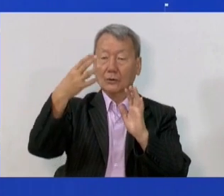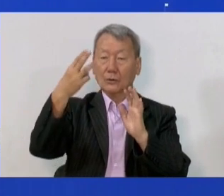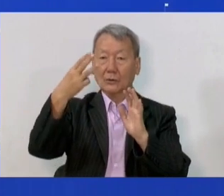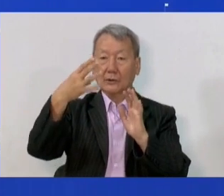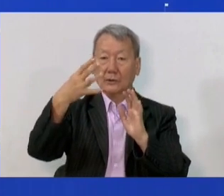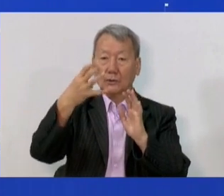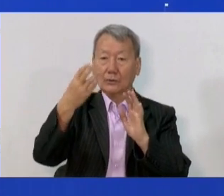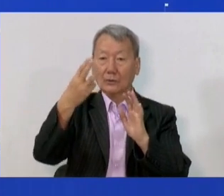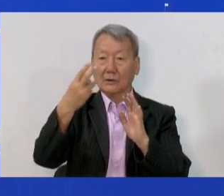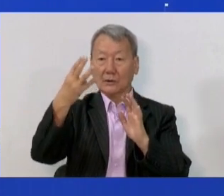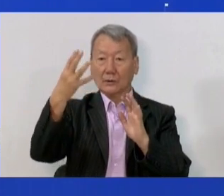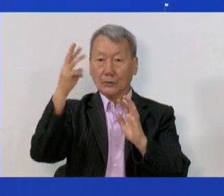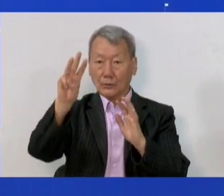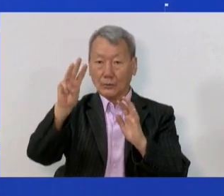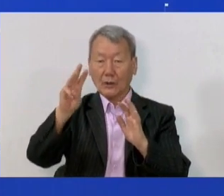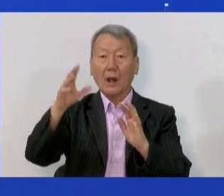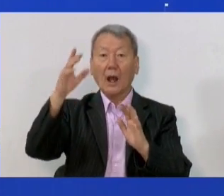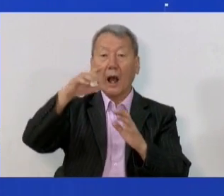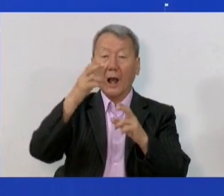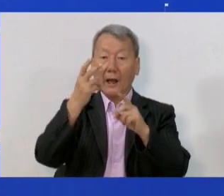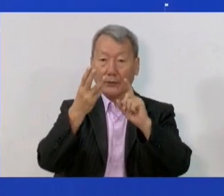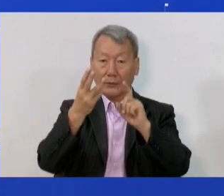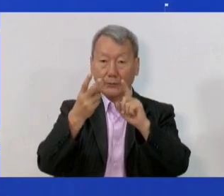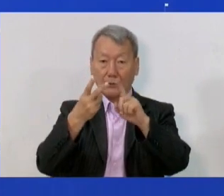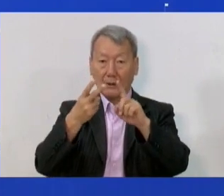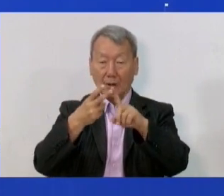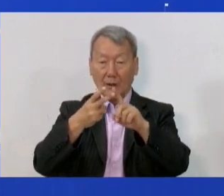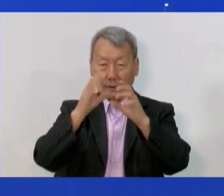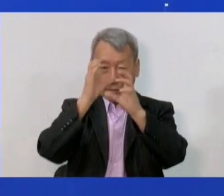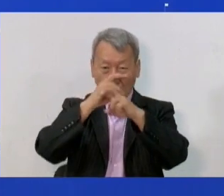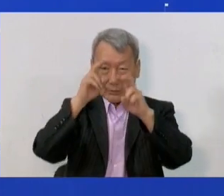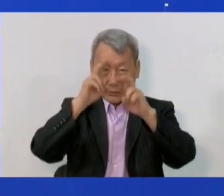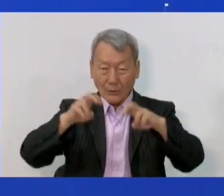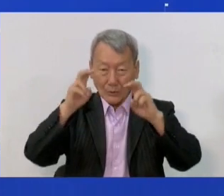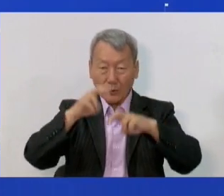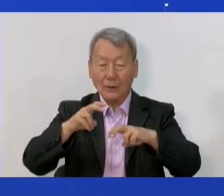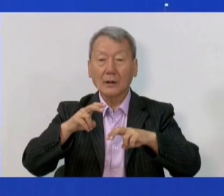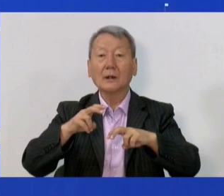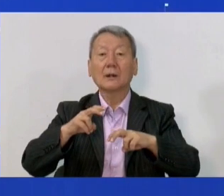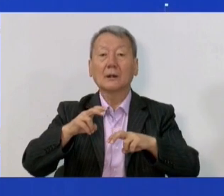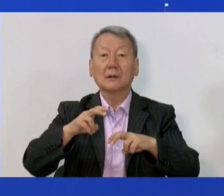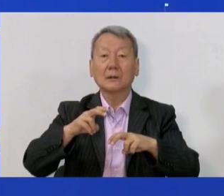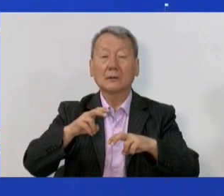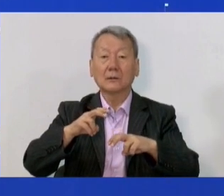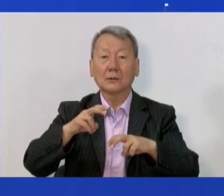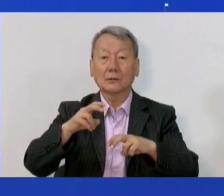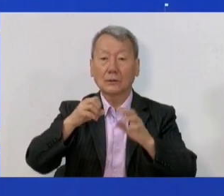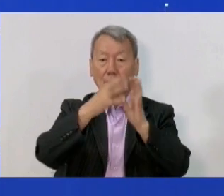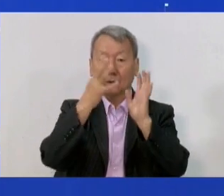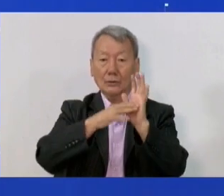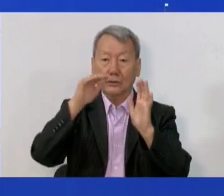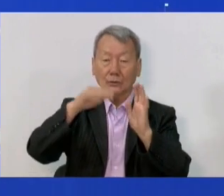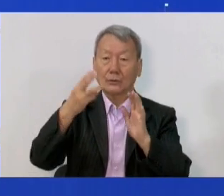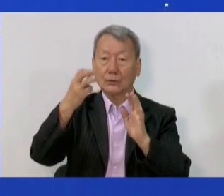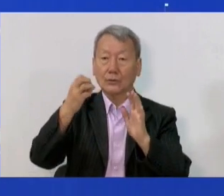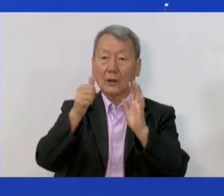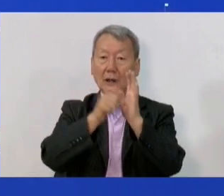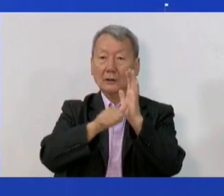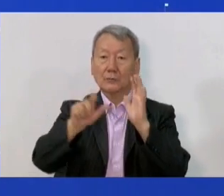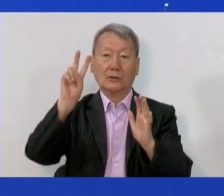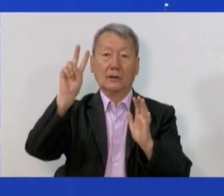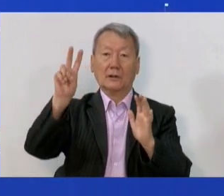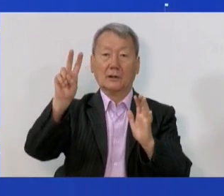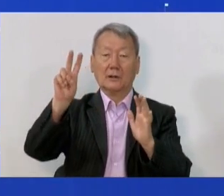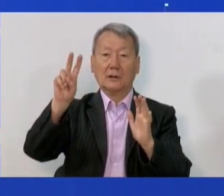түтізді. Айлами клиникалық эпидемиологиялық тастықталған ұчырлардың жалпы саны 19366